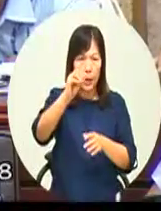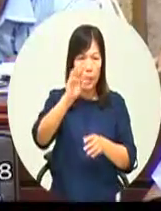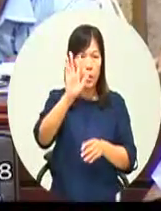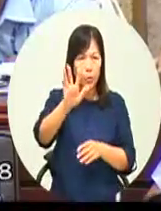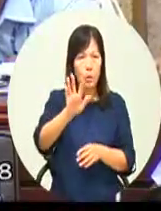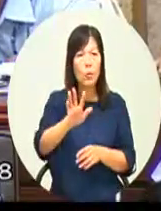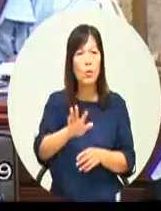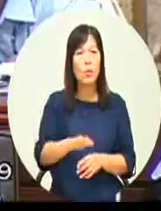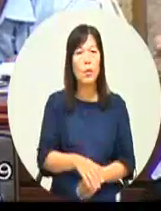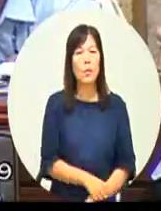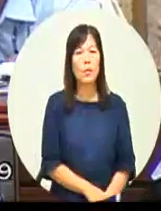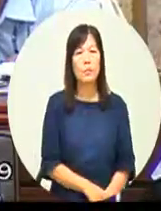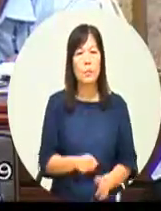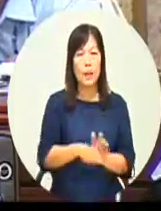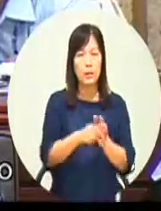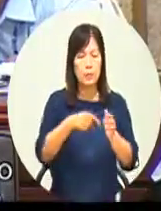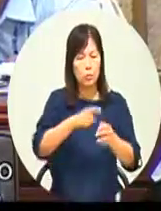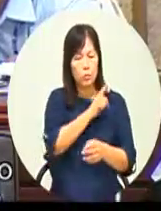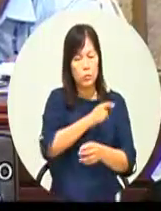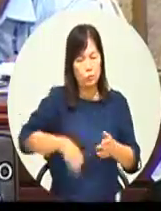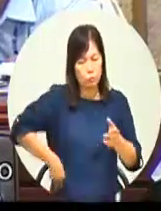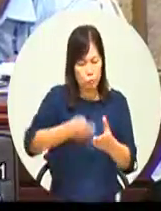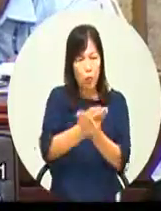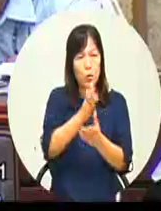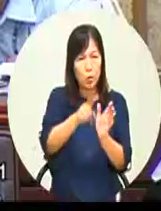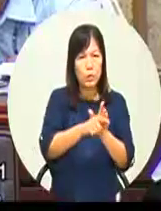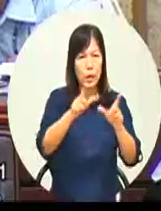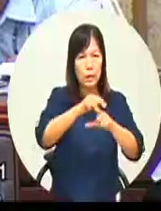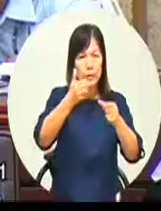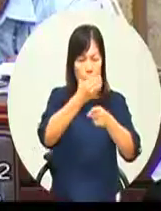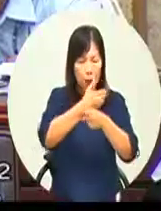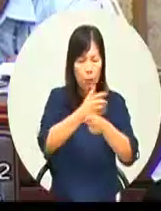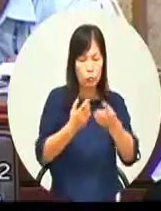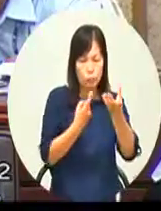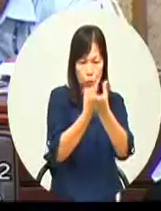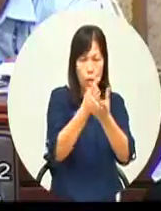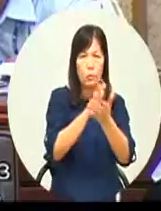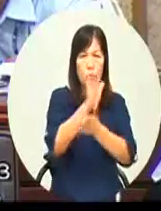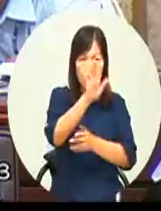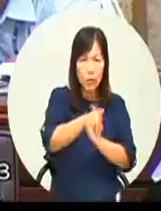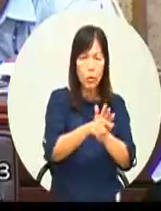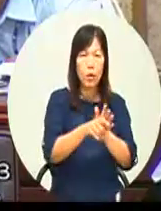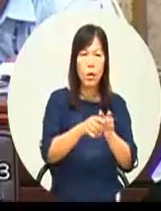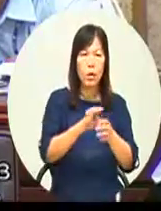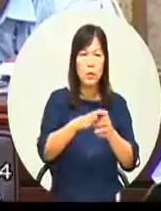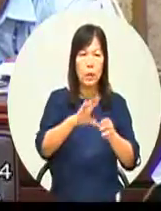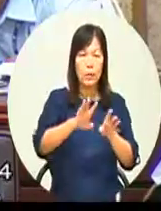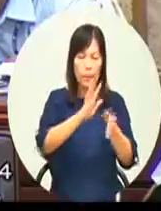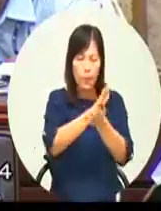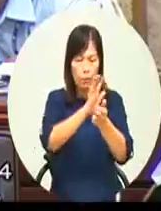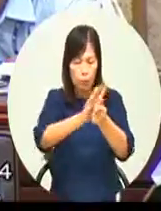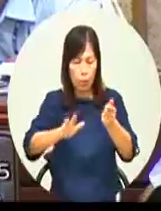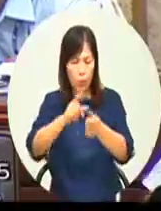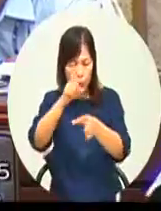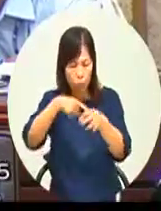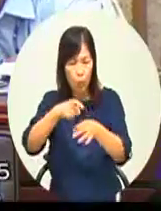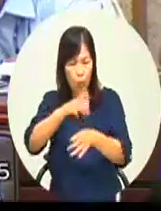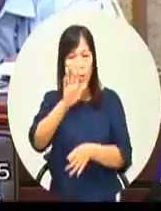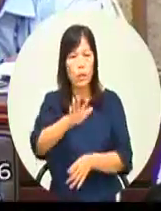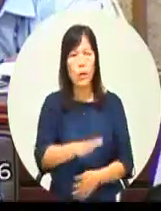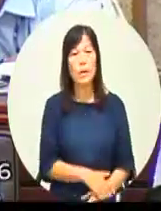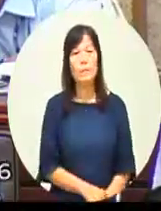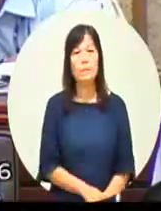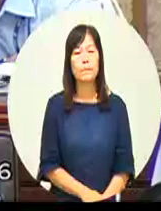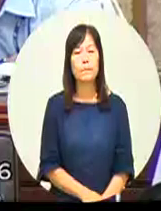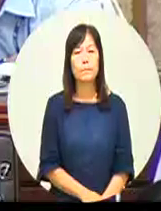里面当然是由自偿性的部分，就是大鲁阁加入营运之后，那这里面就会有产生相关的盈余。那所以